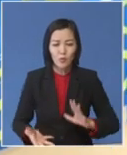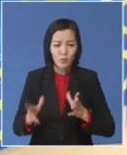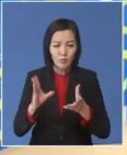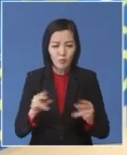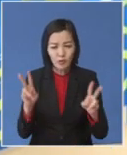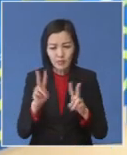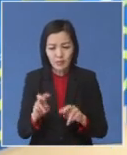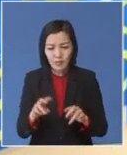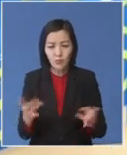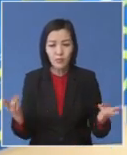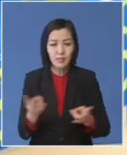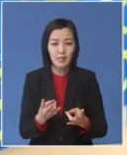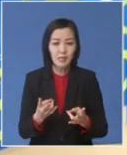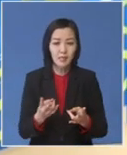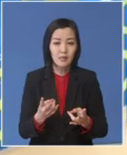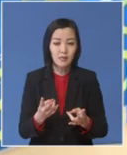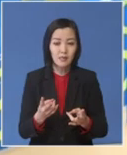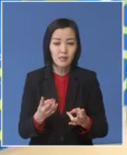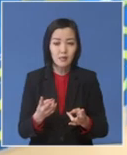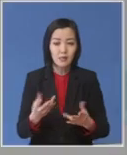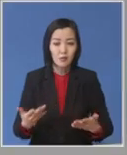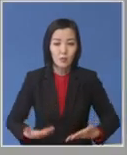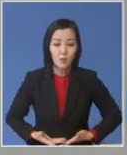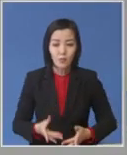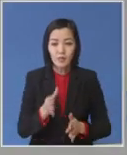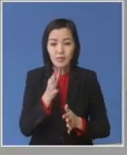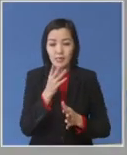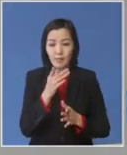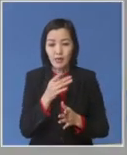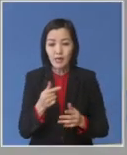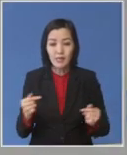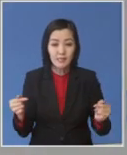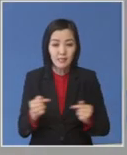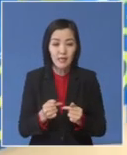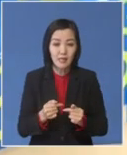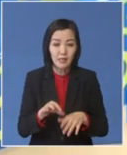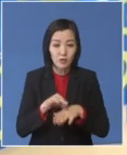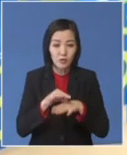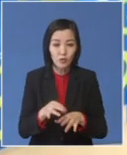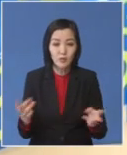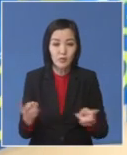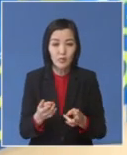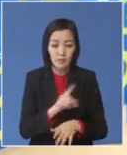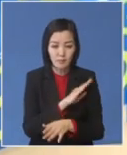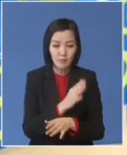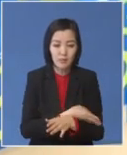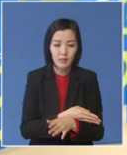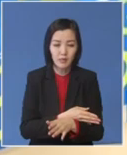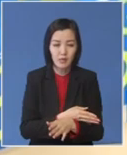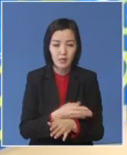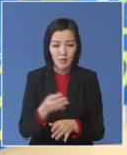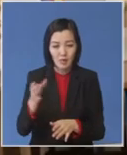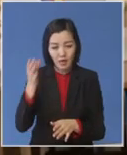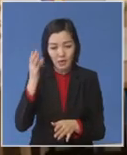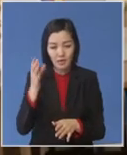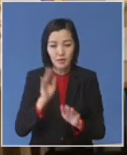жаңағы осы өмірге ілесуіміз керек деп ойлаймын. Соның барысында мен ойлаймын, мықты-мықты азаматтарды біз жаңағы ұшырып шығара